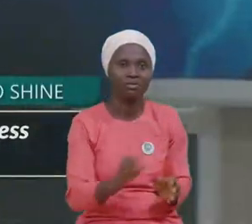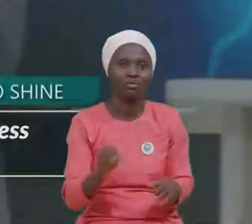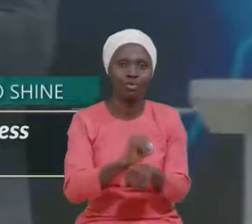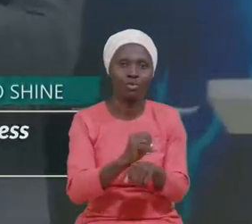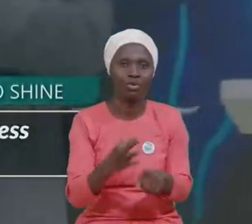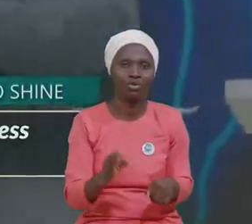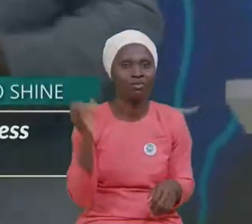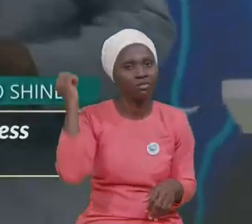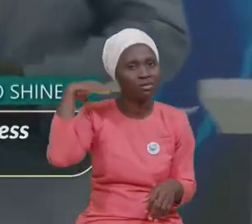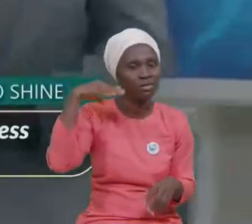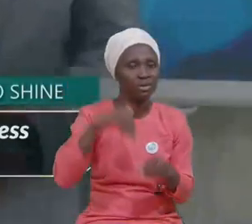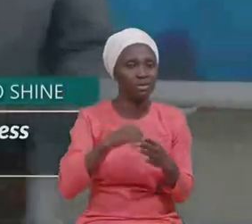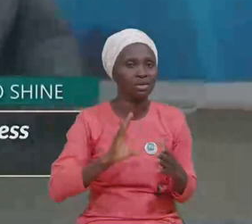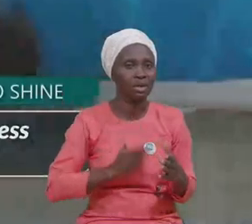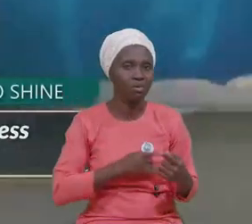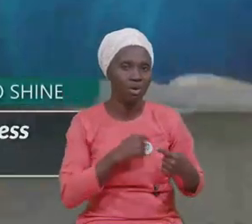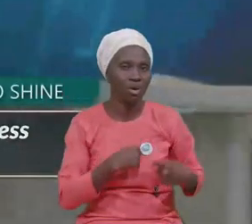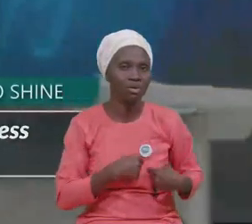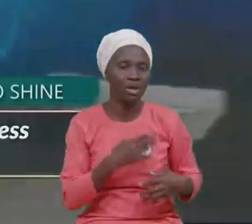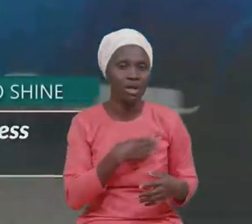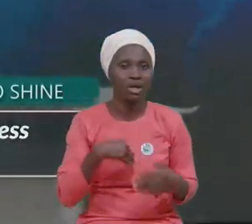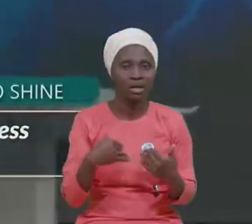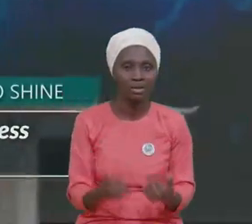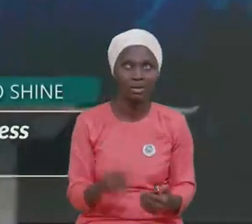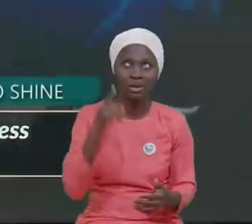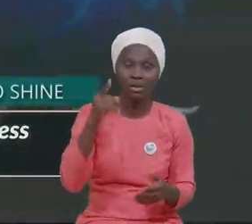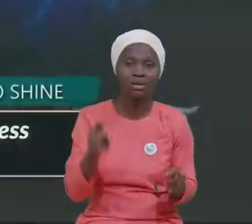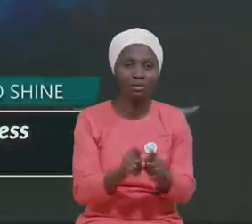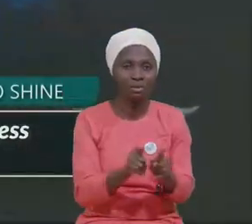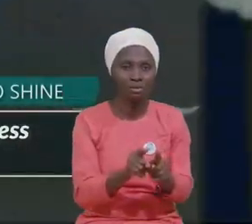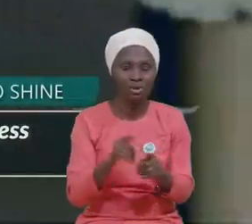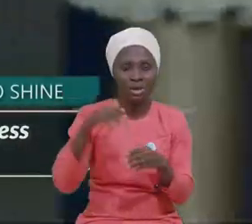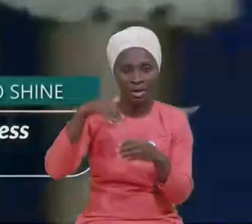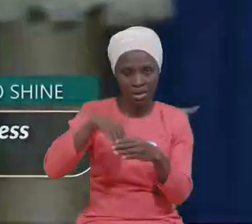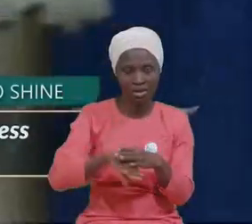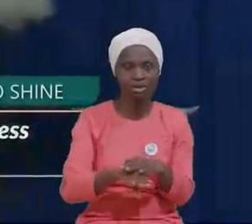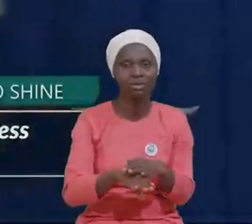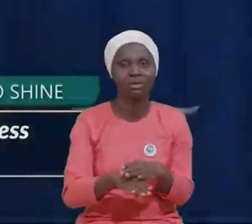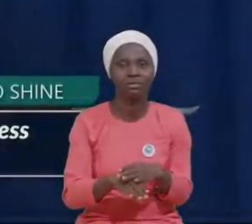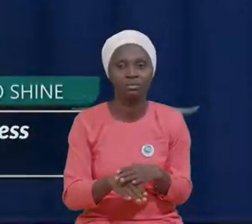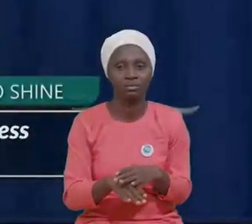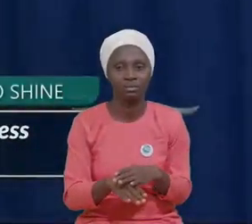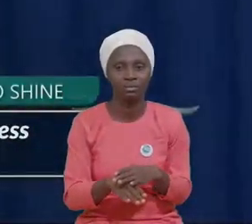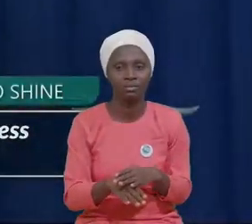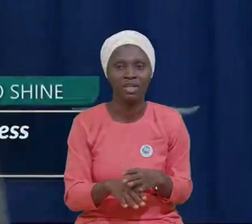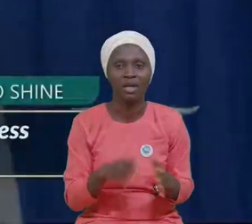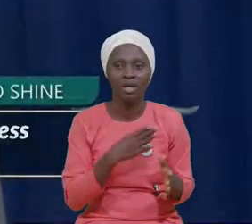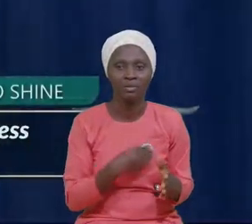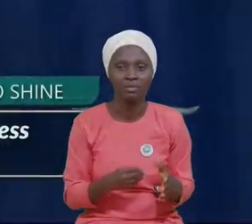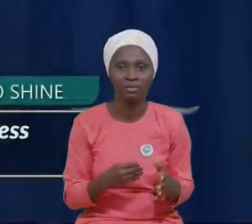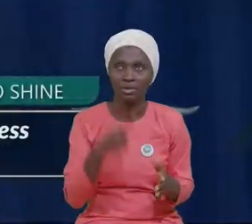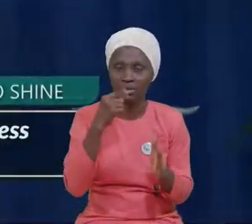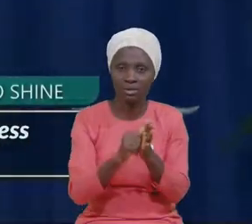de transformation de grâce dans nos cœurs. Et maintenant, il entre en nous. Voici, je me